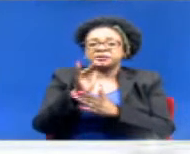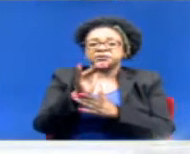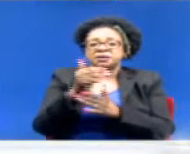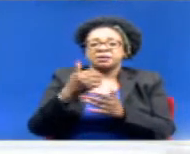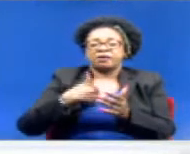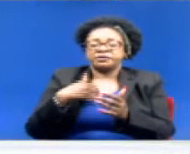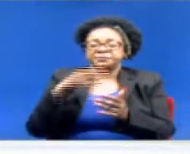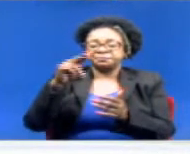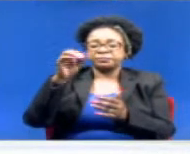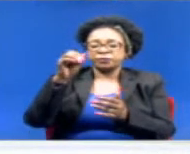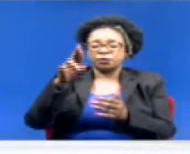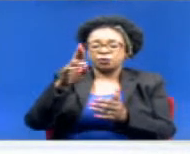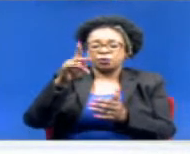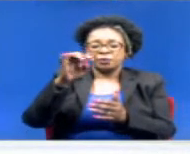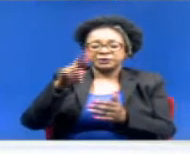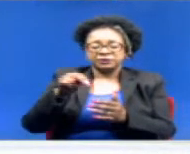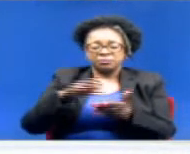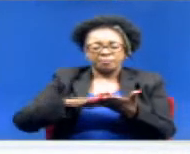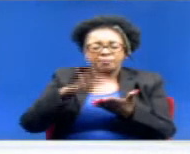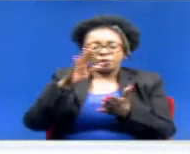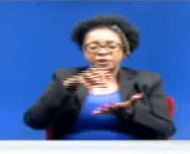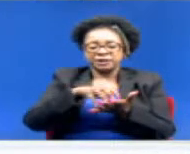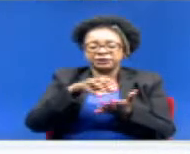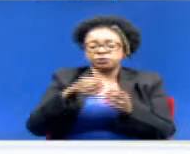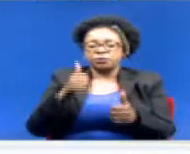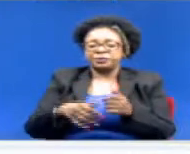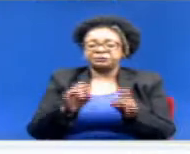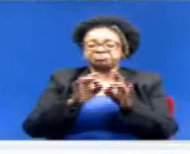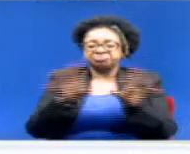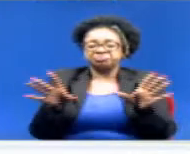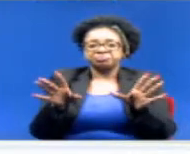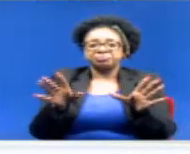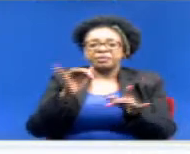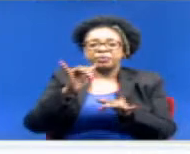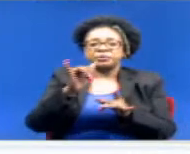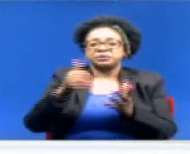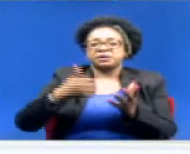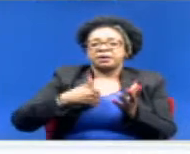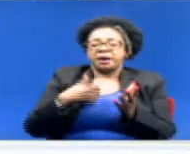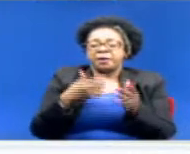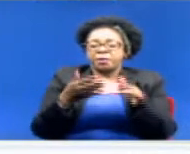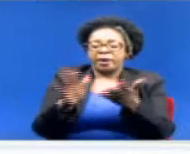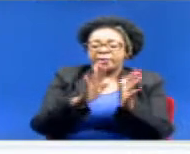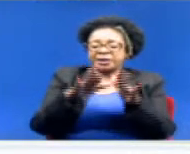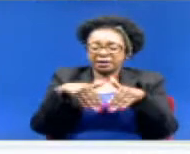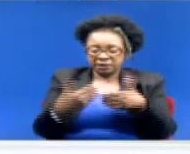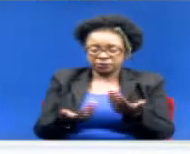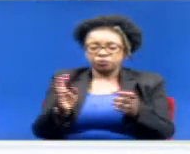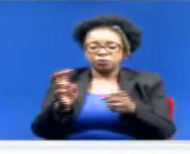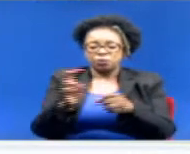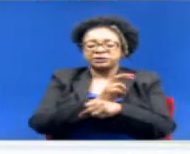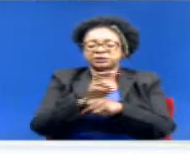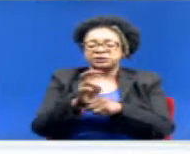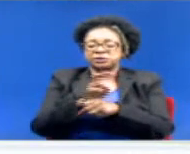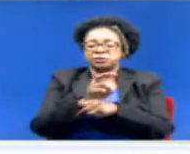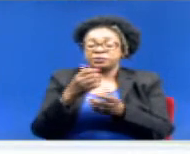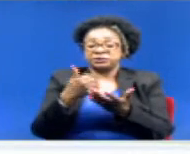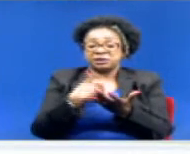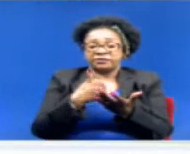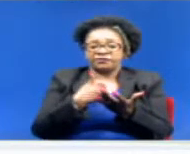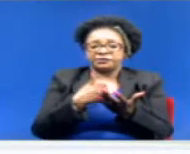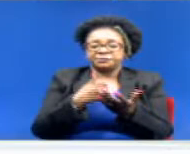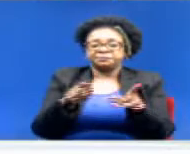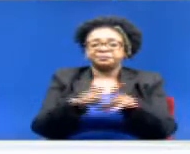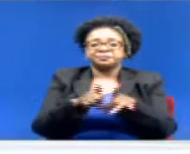Noordin Haji kuwa nyingi ya kesi zilizotupiliwa mbali zilikuwa na hitilafu ya jinsi ushahidi ulivyokusanywa. Kadhalika, Renson